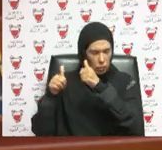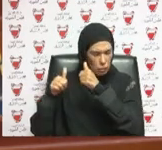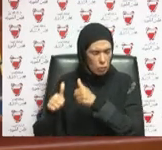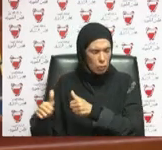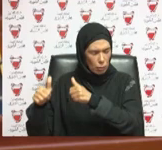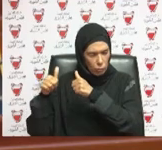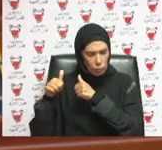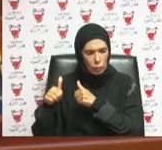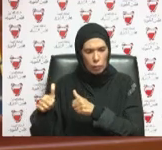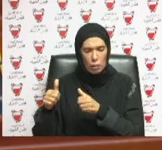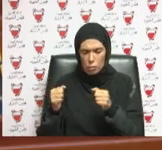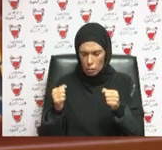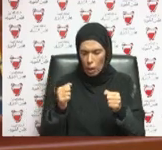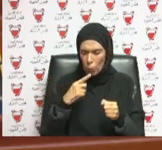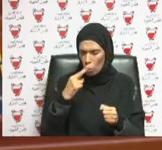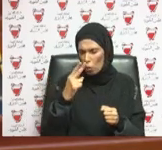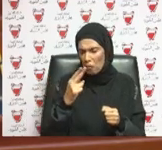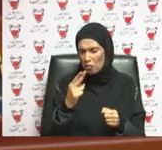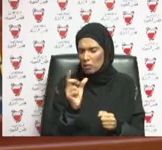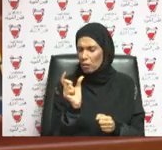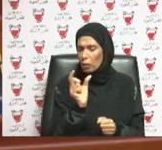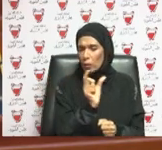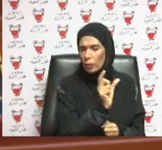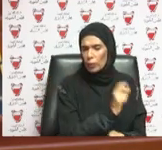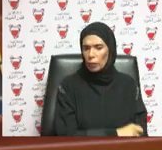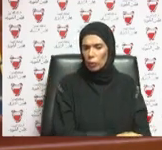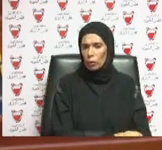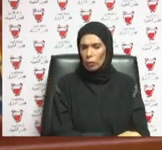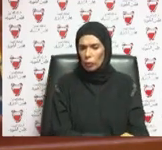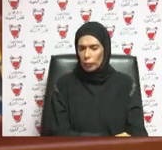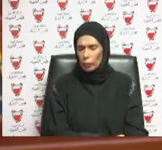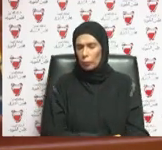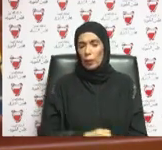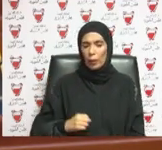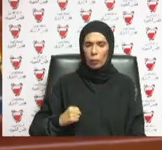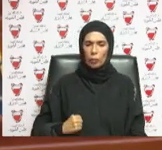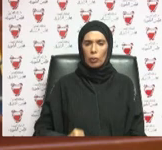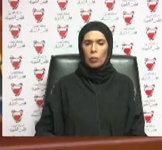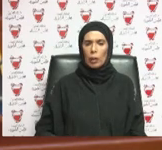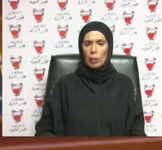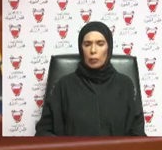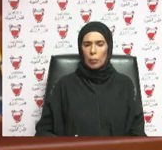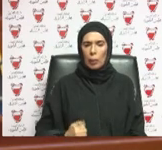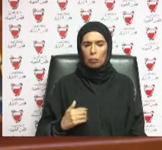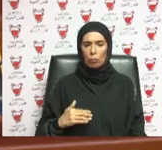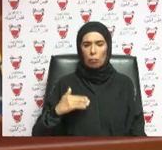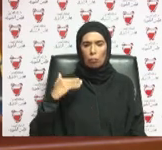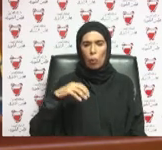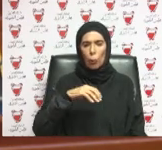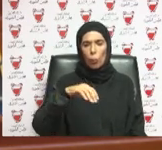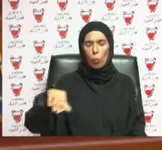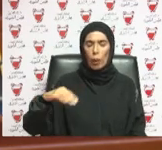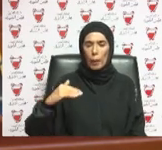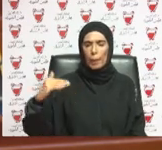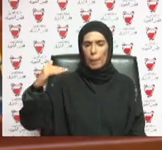لنا فقيدنا الراحل خليفة بن سلمان من إرث في وضع البحرين على خريطة الدول المتقدمة